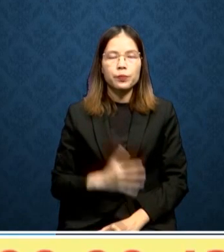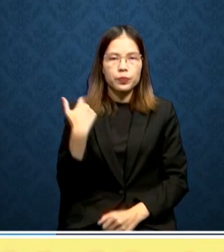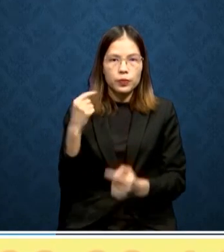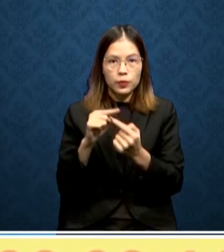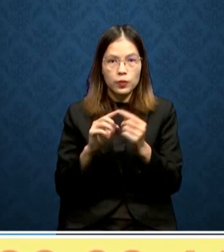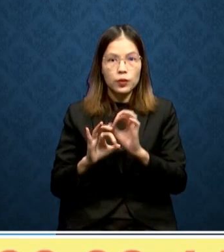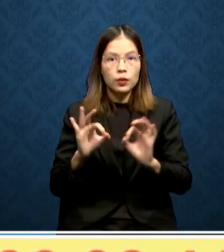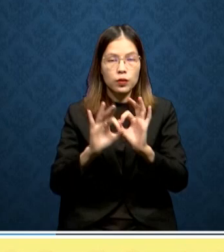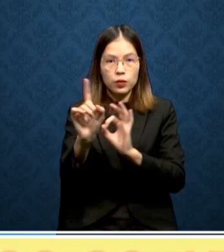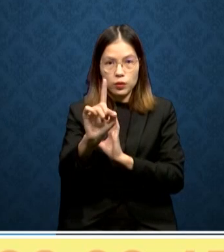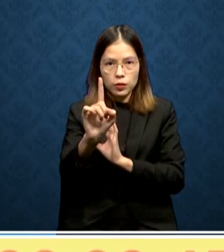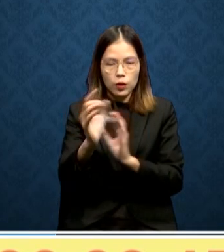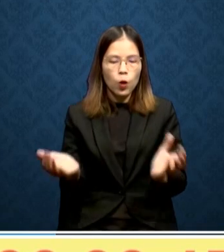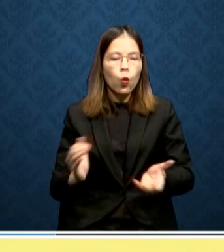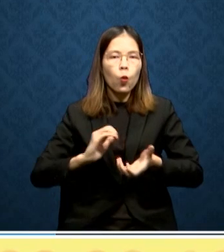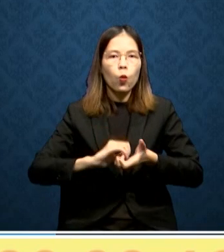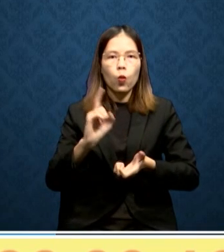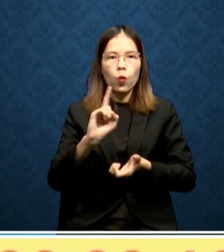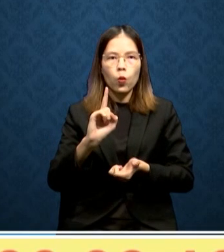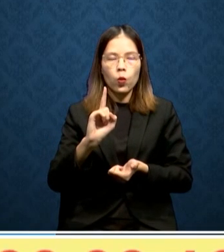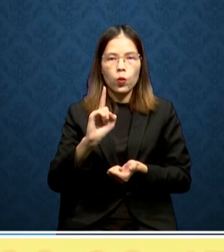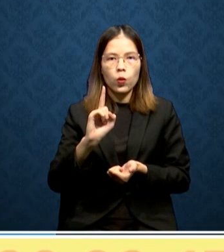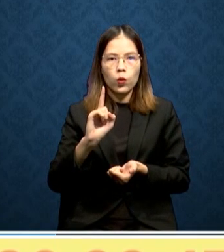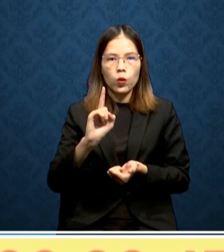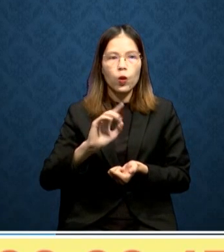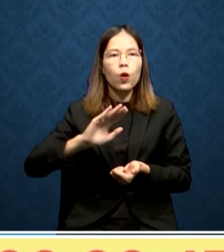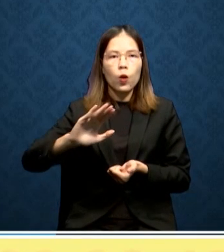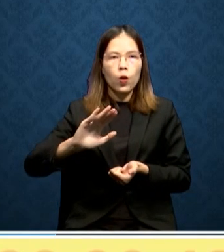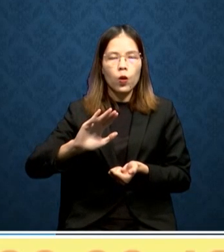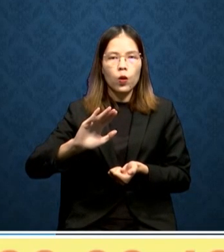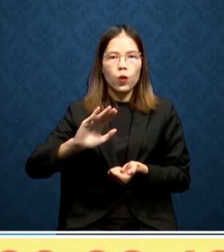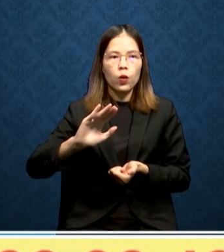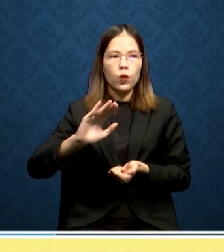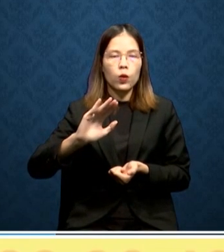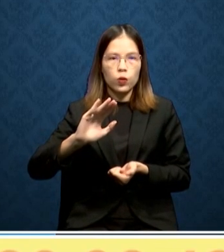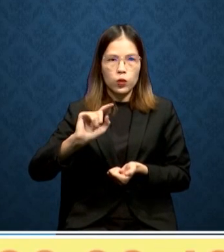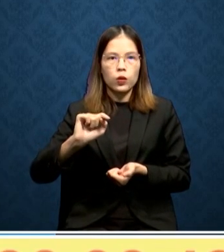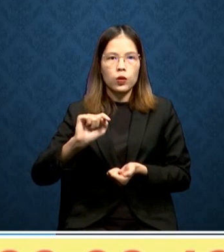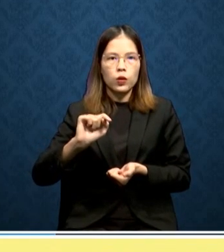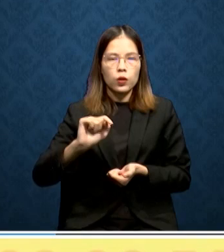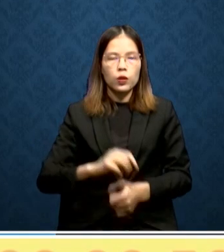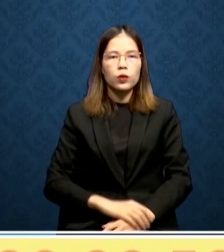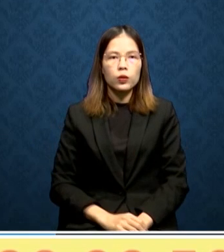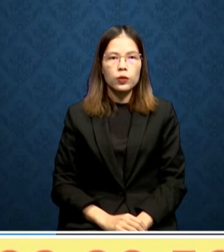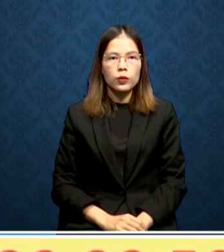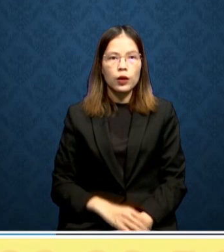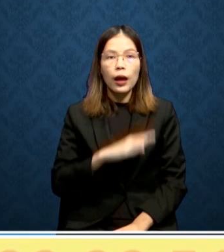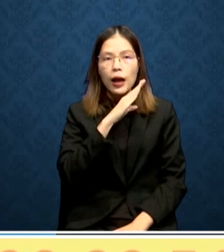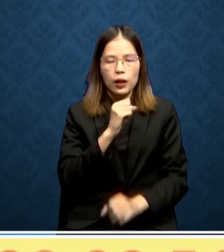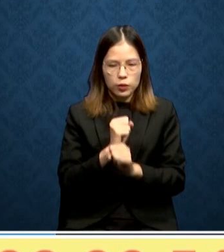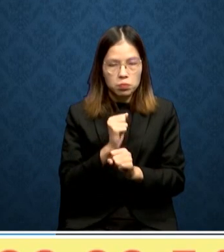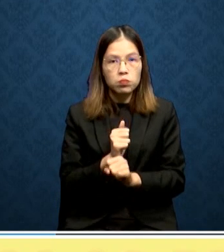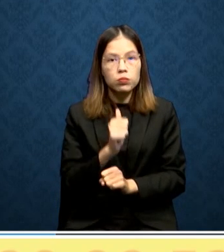การเข้ามามีส่วนร่วมของผู้ที่มีส่วนได้ส่วนเสียให้มากที่สุดหากท่านทำได้